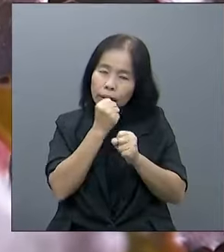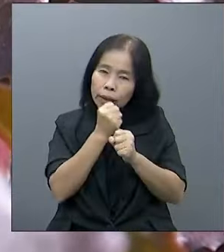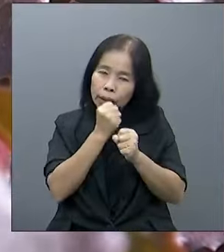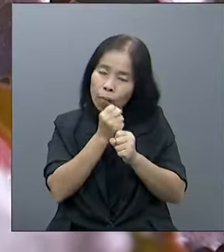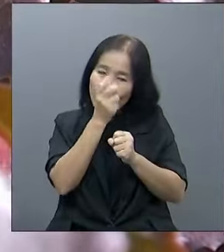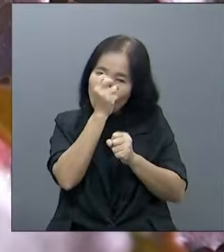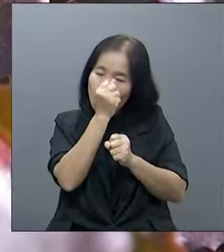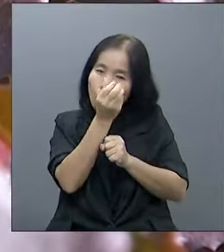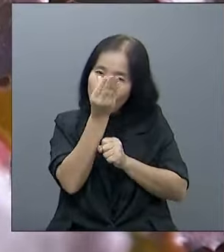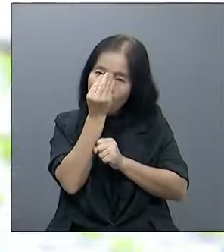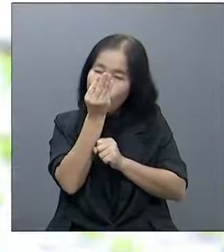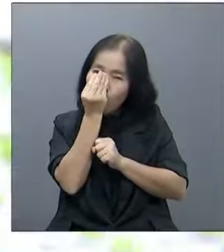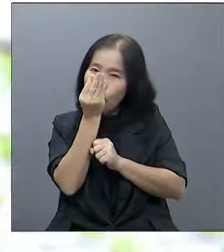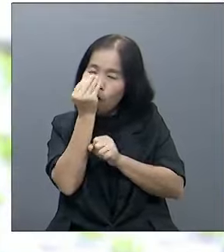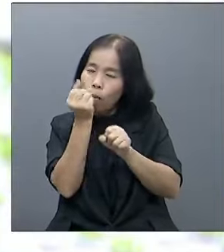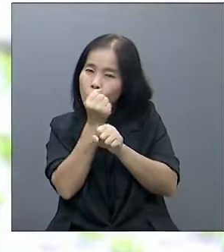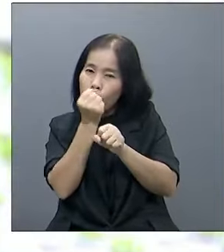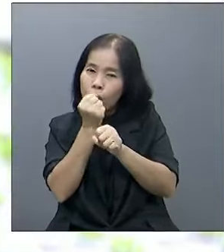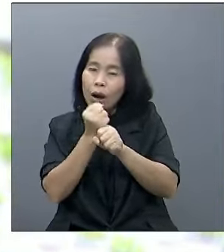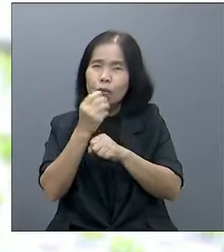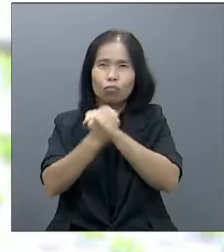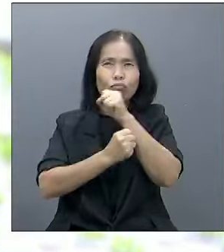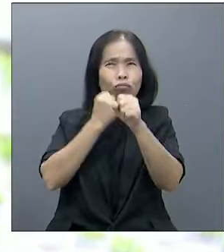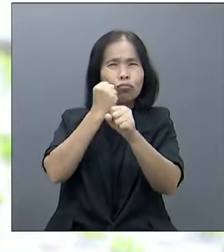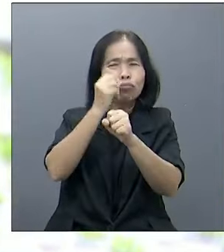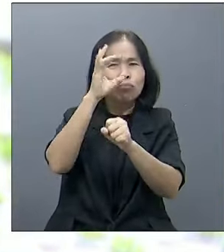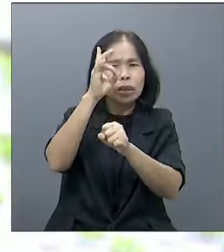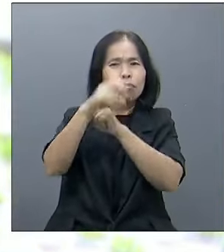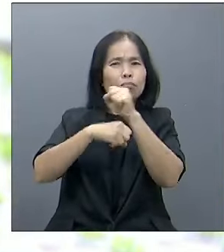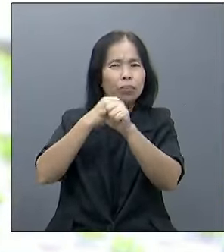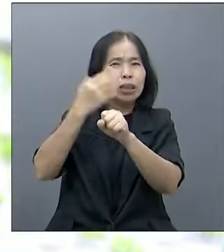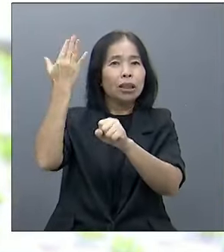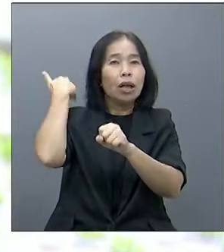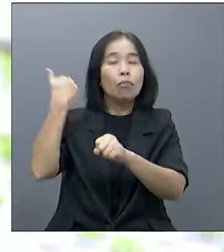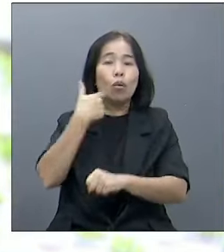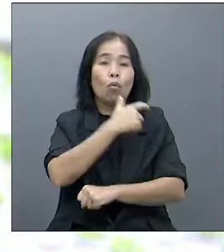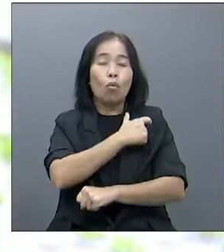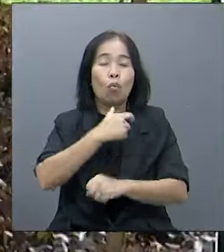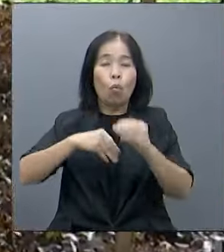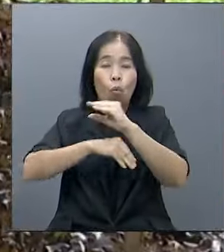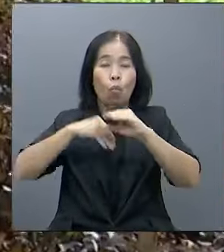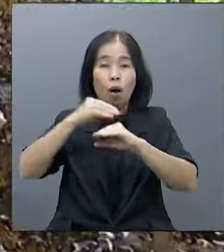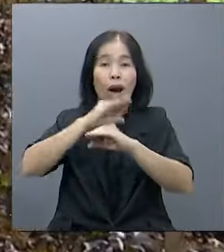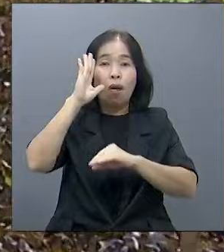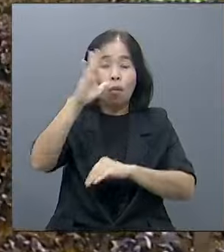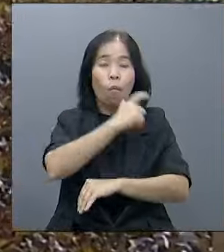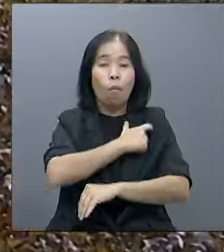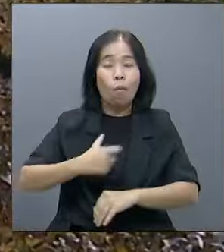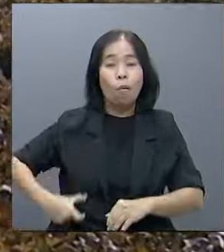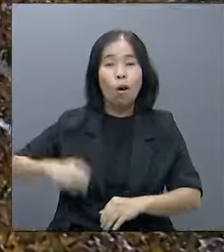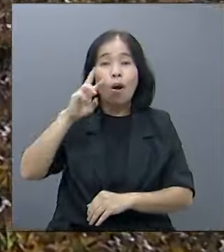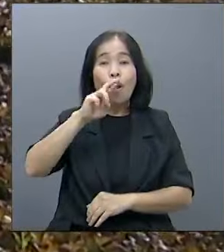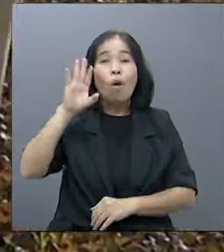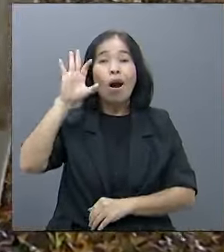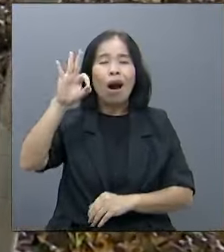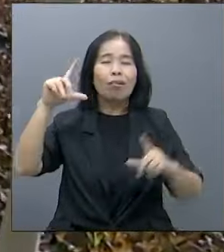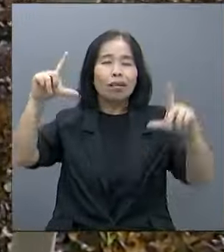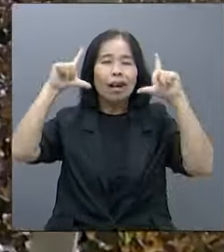อนนั้นประมาณ10ปีที่แล้วโครงการไฮโดรมันยังไม่บูมก็เลยแบบลองศึกษ